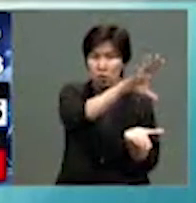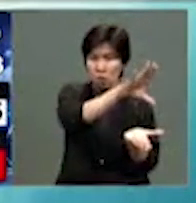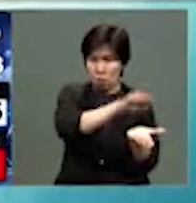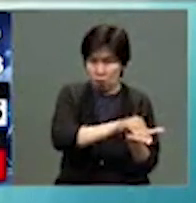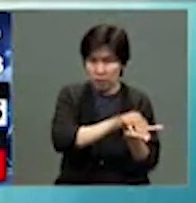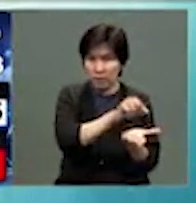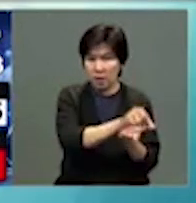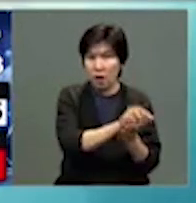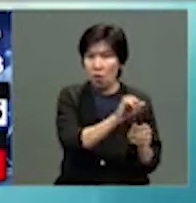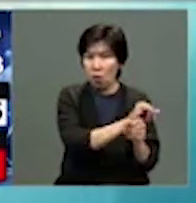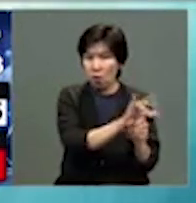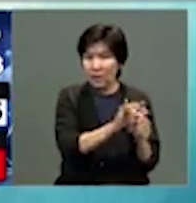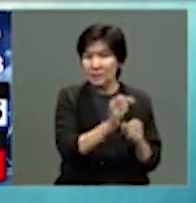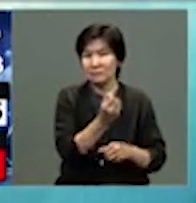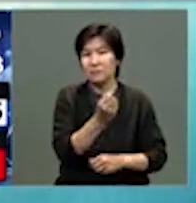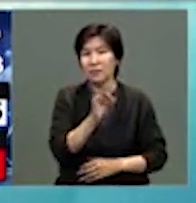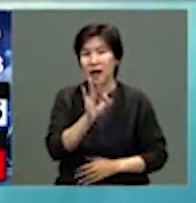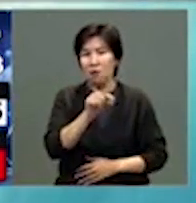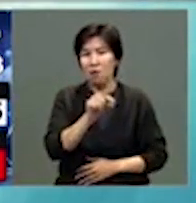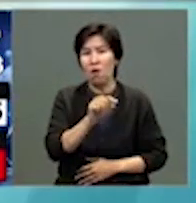ที่ 9ซึ่งจะเป็น 2 Facebook